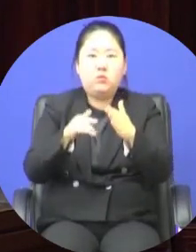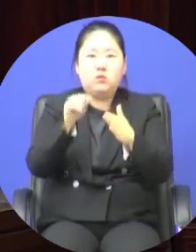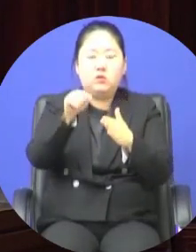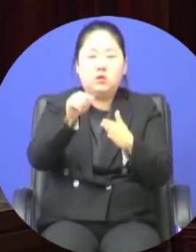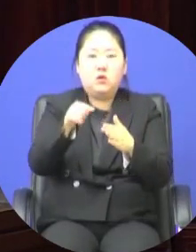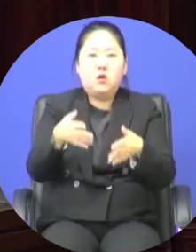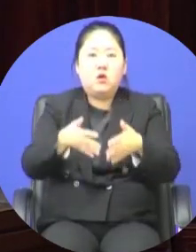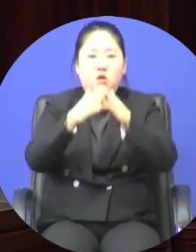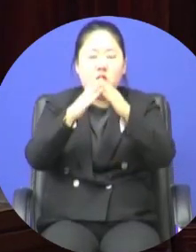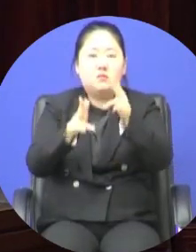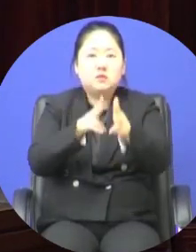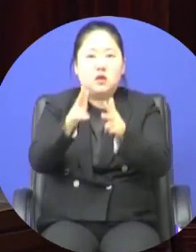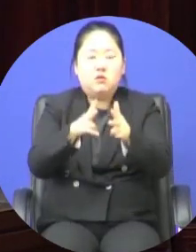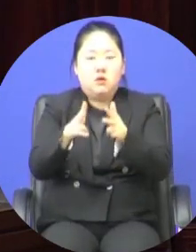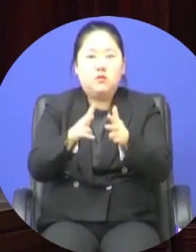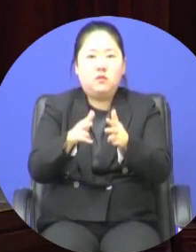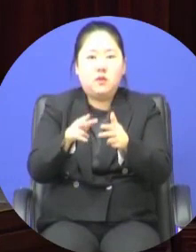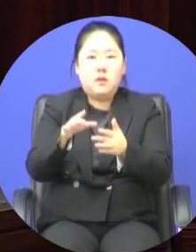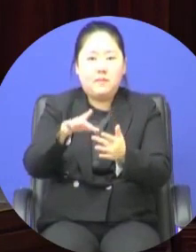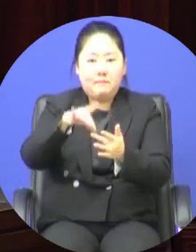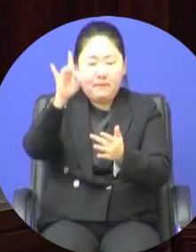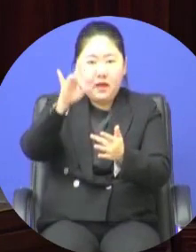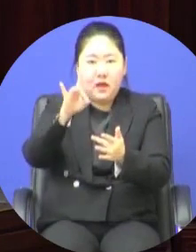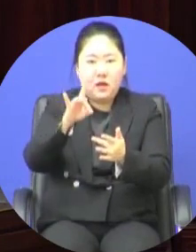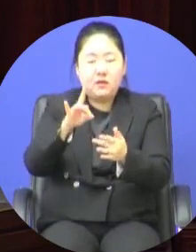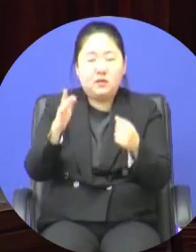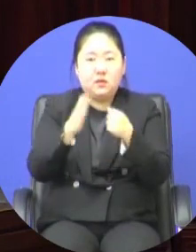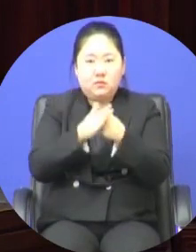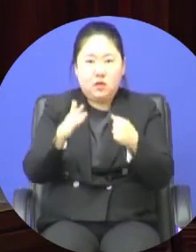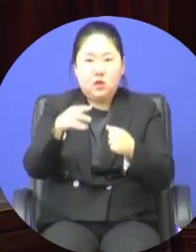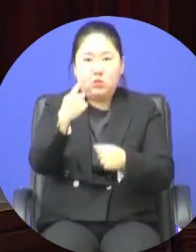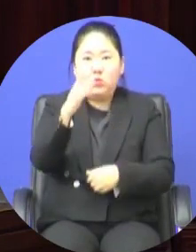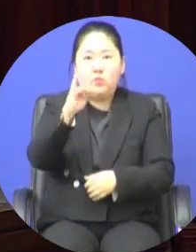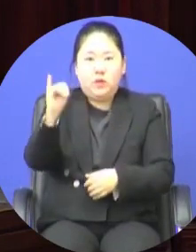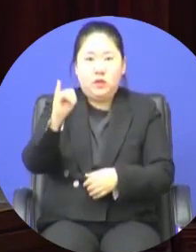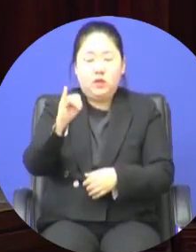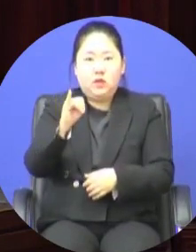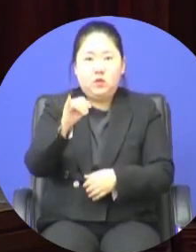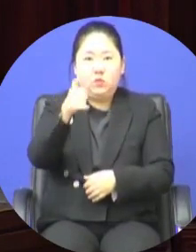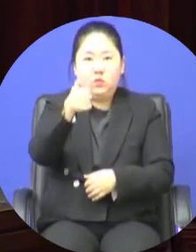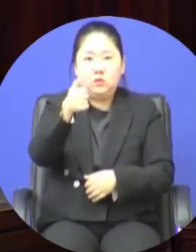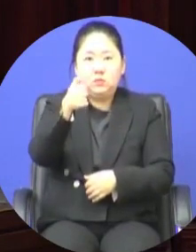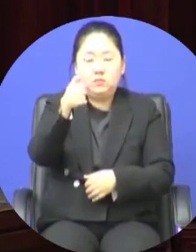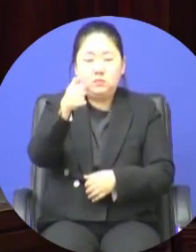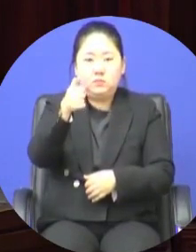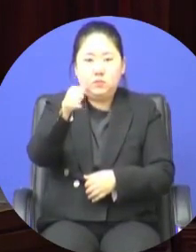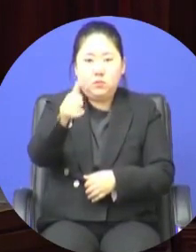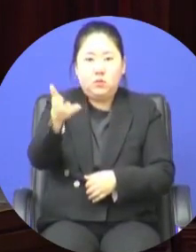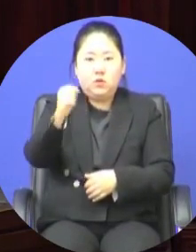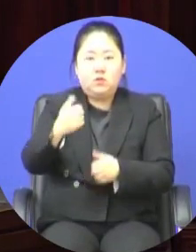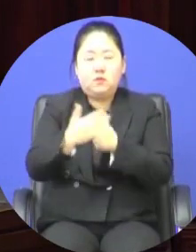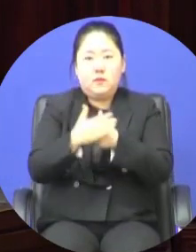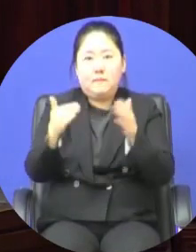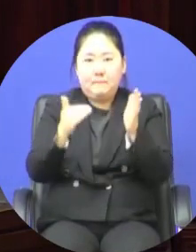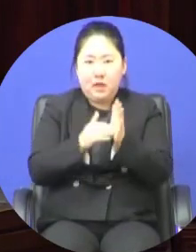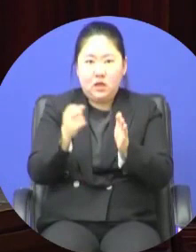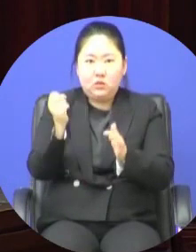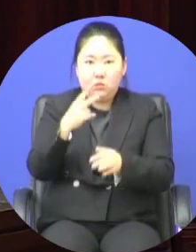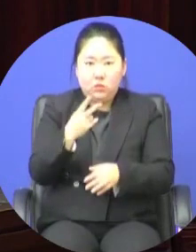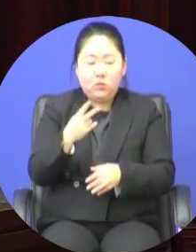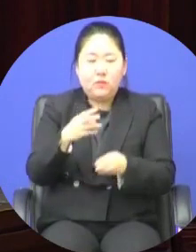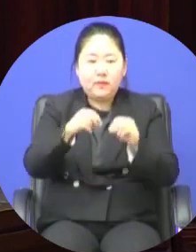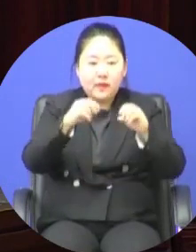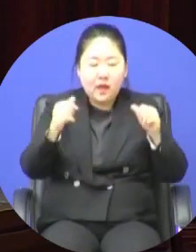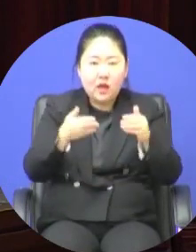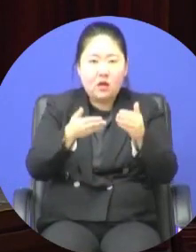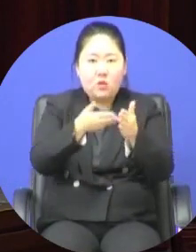도비 55억 원을 지원받았습니다. 관광이 활성화된 호반 도시를 꿈꾸며 시작한 호수 관광 사업은